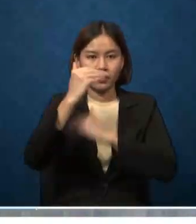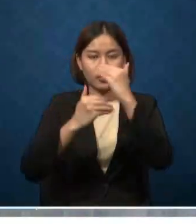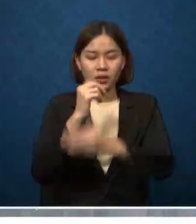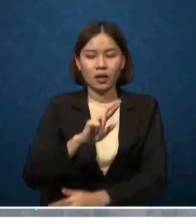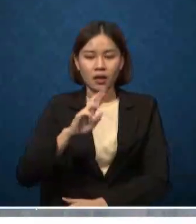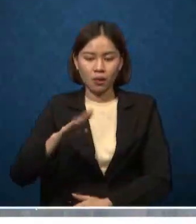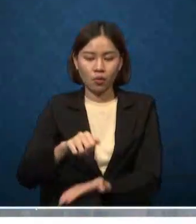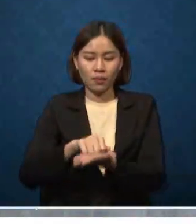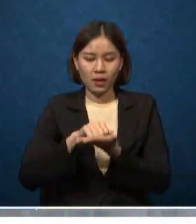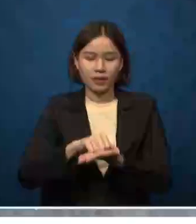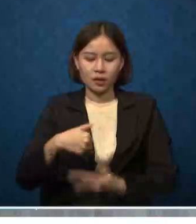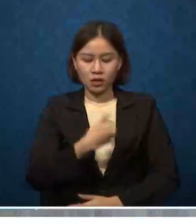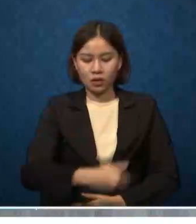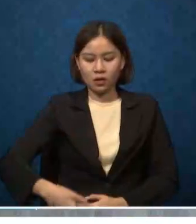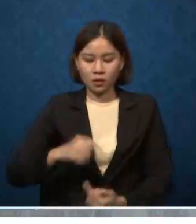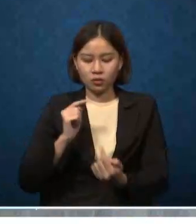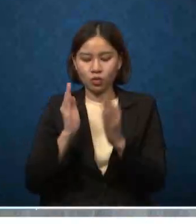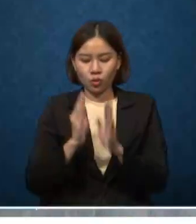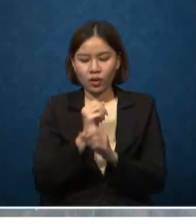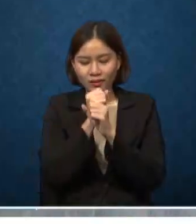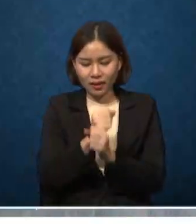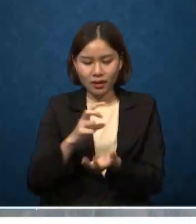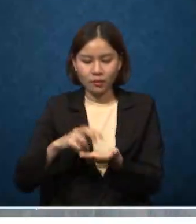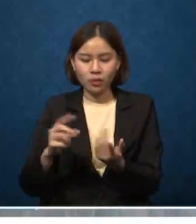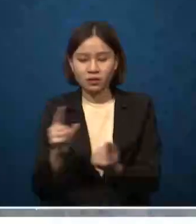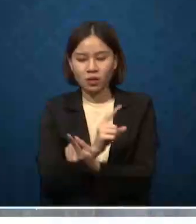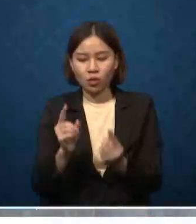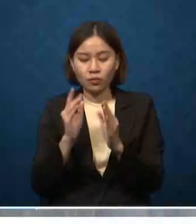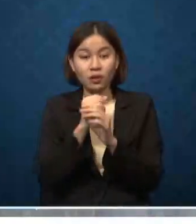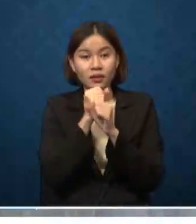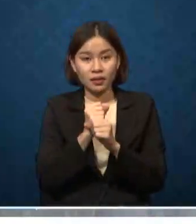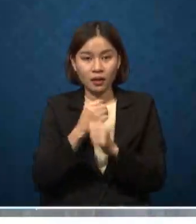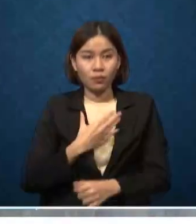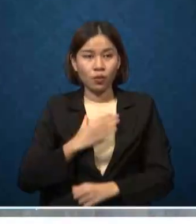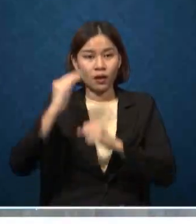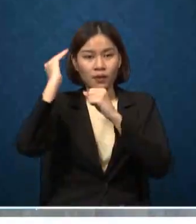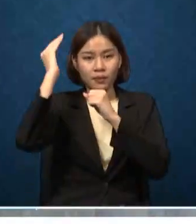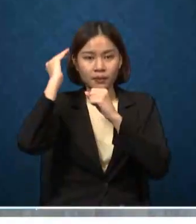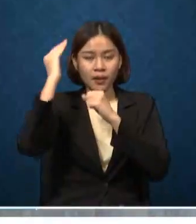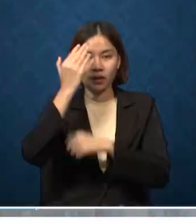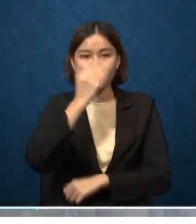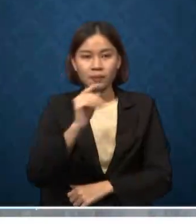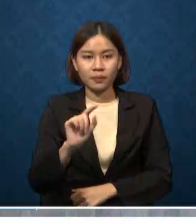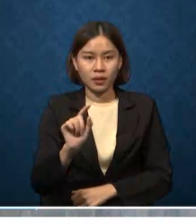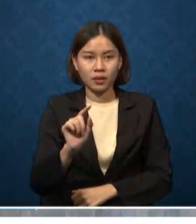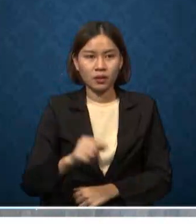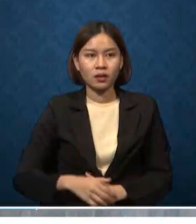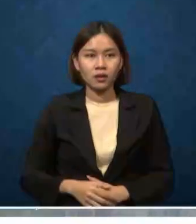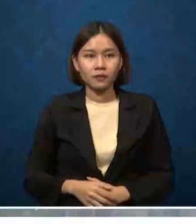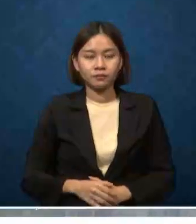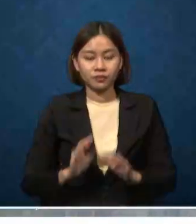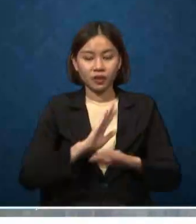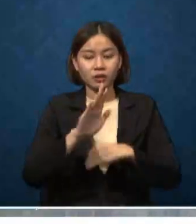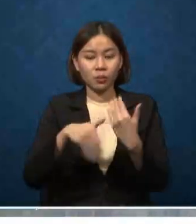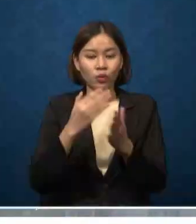บริการสุขภาพสำหรับผู้สูงอายุเพื่อรองรับสังคมสูงวัยที่ผมขออนุญาตอภิปรายตรงนี้เนื่องจากว่าเรื่องเหล่านี้